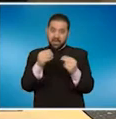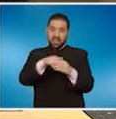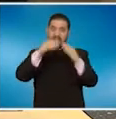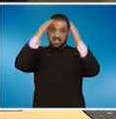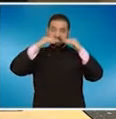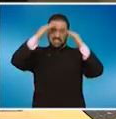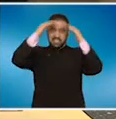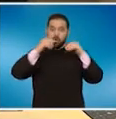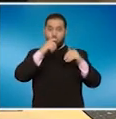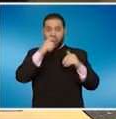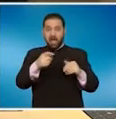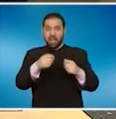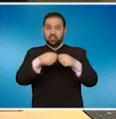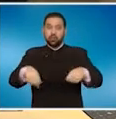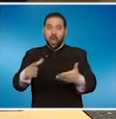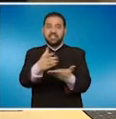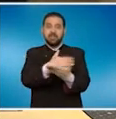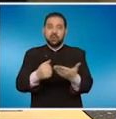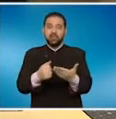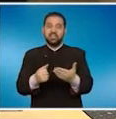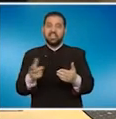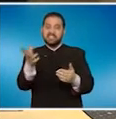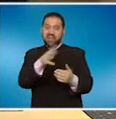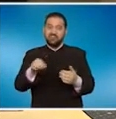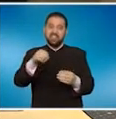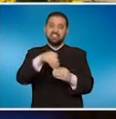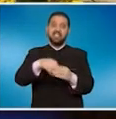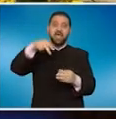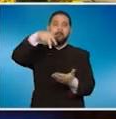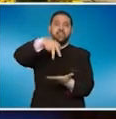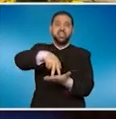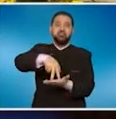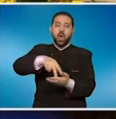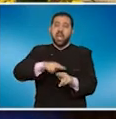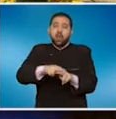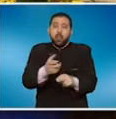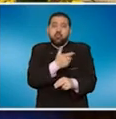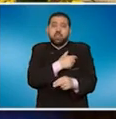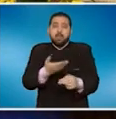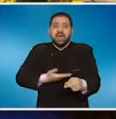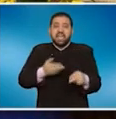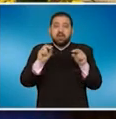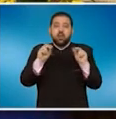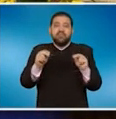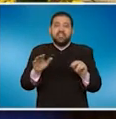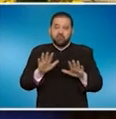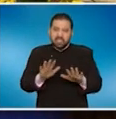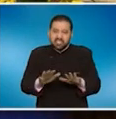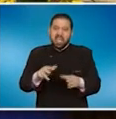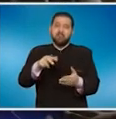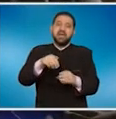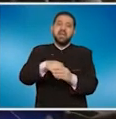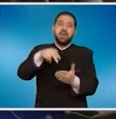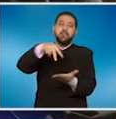ziua cea rea și toate biruindu-le să rămâneți în picioare. Cum am putea rămâne în picioare în lupta